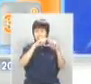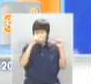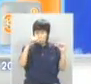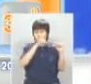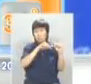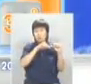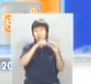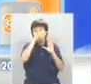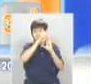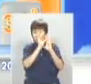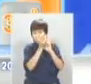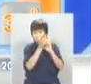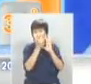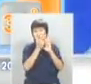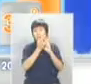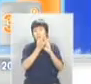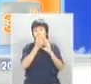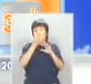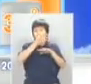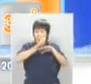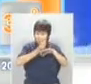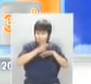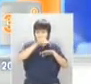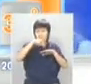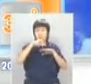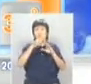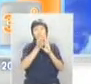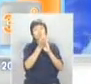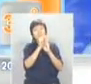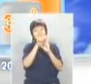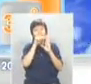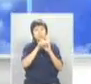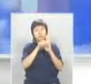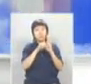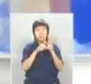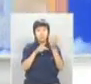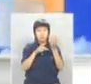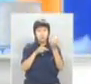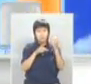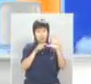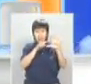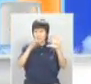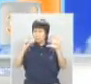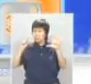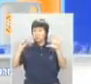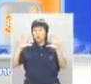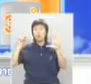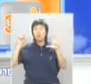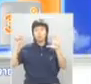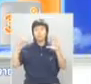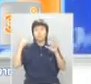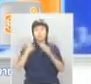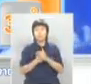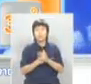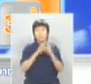พิจิตสุโคไทย และอุตรดิษอุ่หัภูิเฉลี่ยระหวาง 15-36 องค์สาเสรจภาคตะวนออกเชิเหออากาศเย็นกัมีเหมาะ